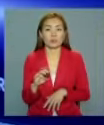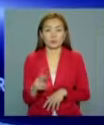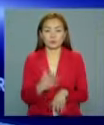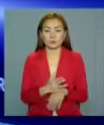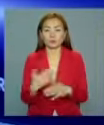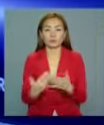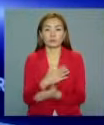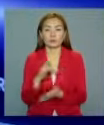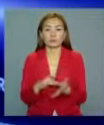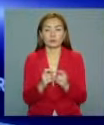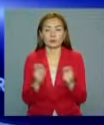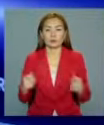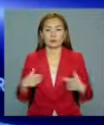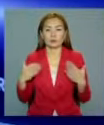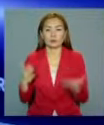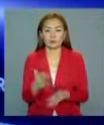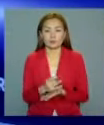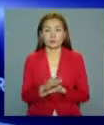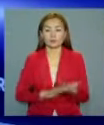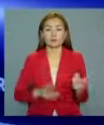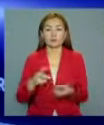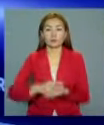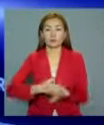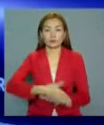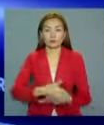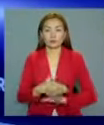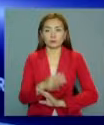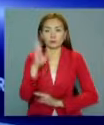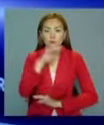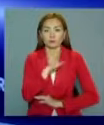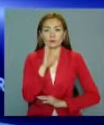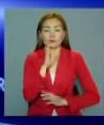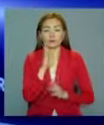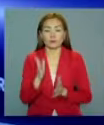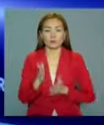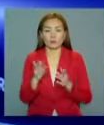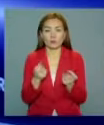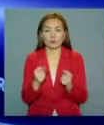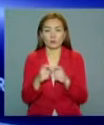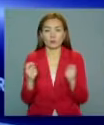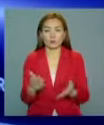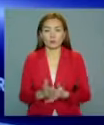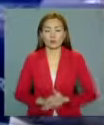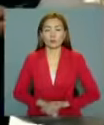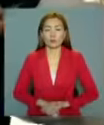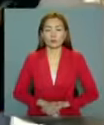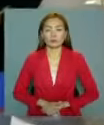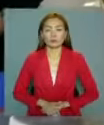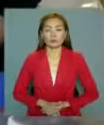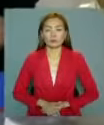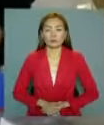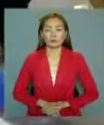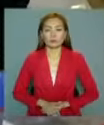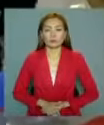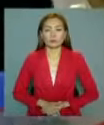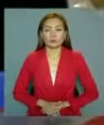Бисембеев жаңа орталықтың ашылуымен құттықтады. Кейін келген қонақтар мен ата-аналарға ғимарат іші таныстырылды.